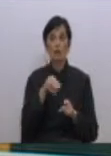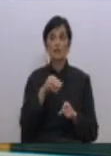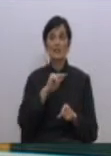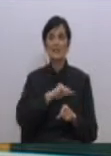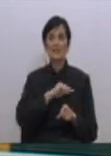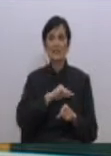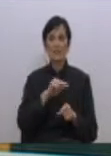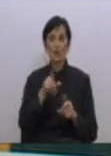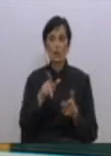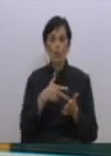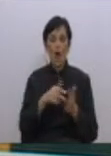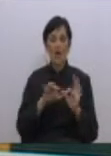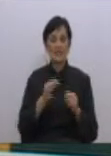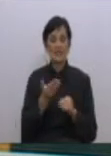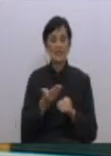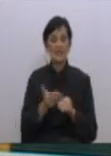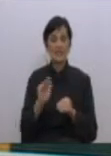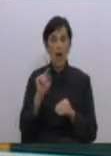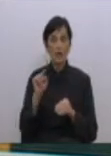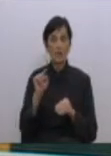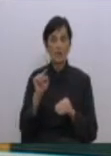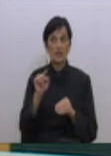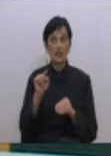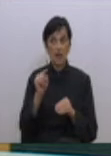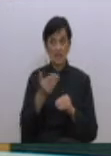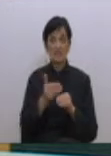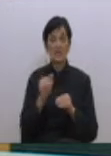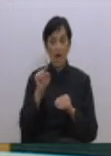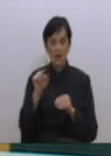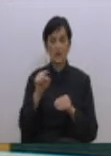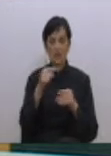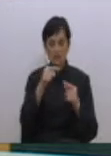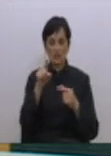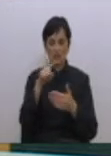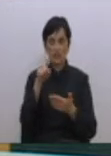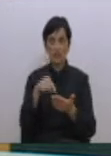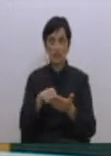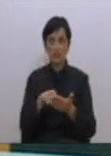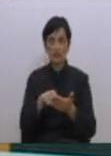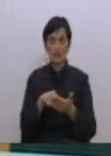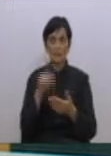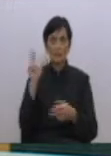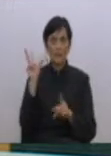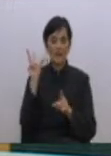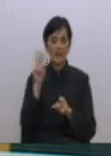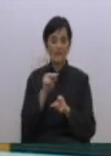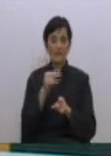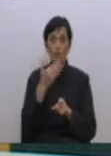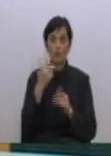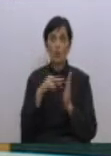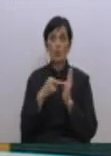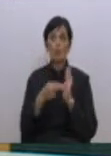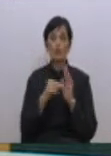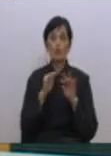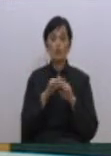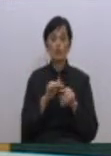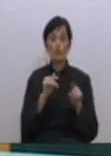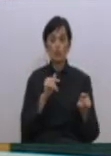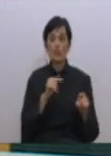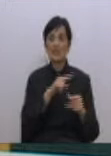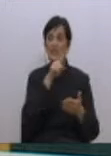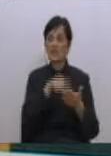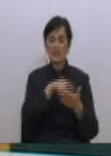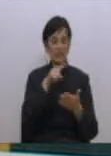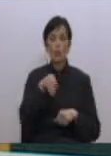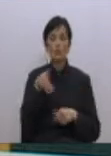სამსახურის ანგარიში, ცალკე. და იქ შეიძლება უკვე ამ საკითხებზე, სხვა საკითხებზეც კითხვები. ბატონო, ბიუჯეტსაც შეეხება კითხვები გათვალისწინებული